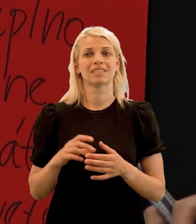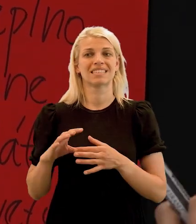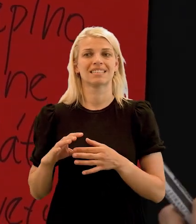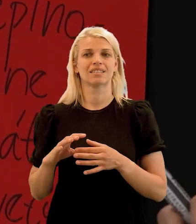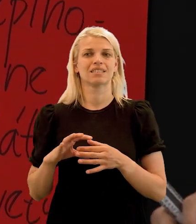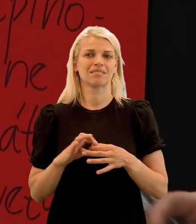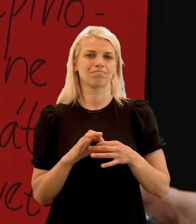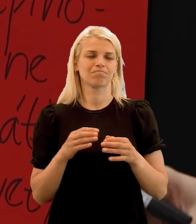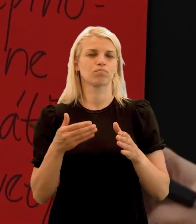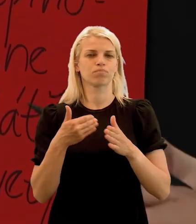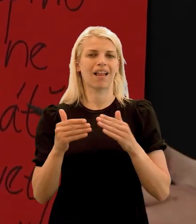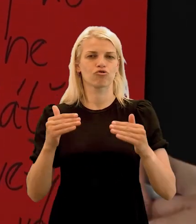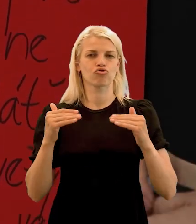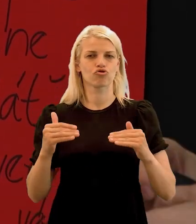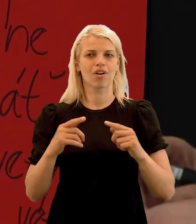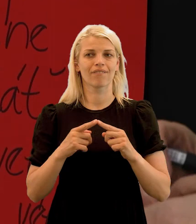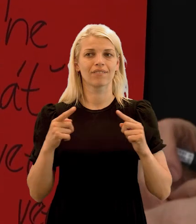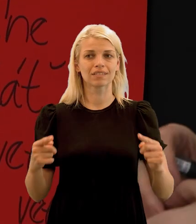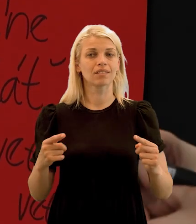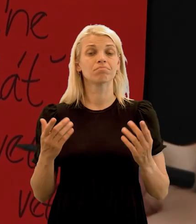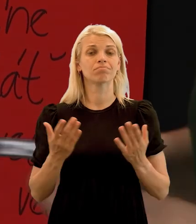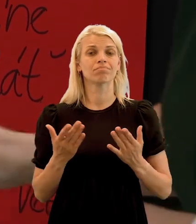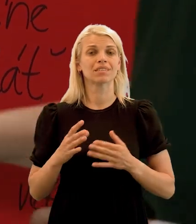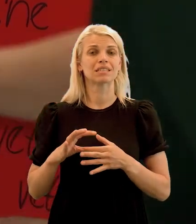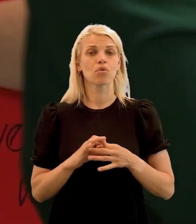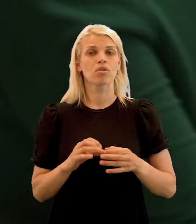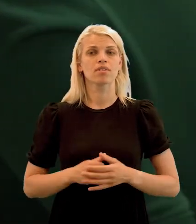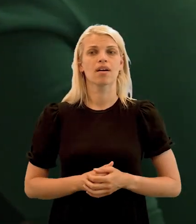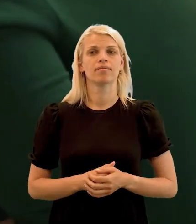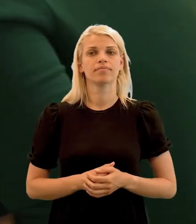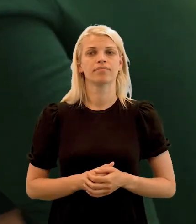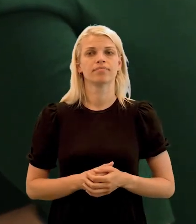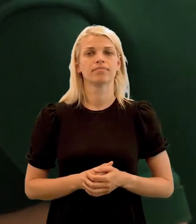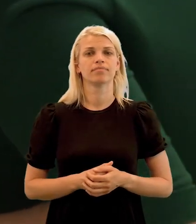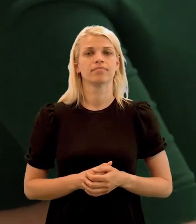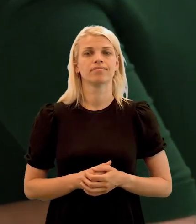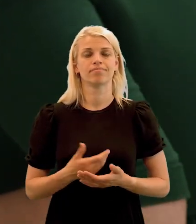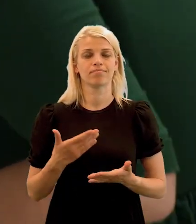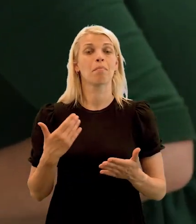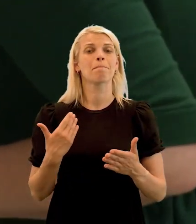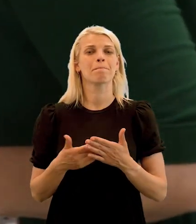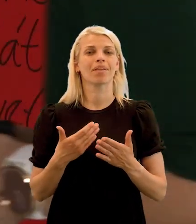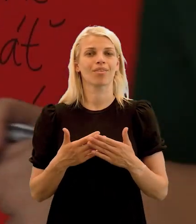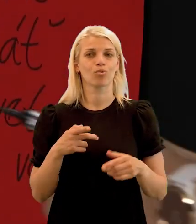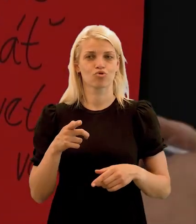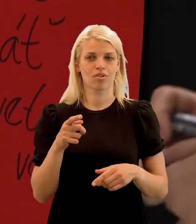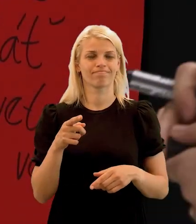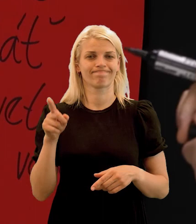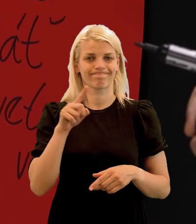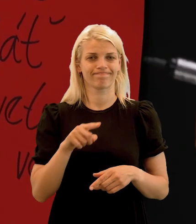sú neplnovýznamové, pretože nič konkrétne nepomenúvajú. Máme tu spojku